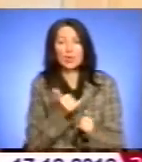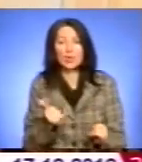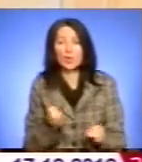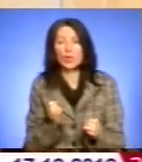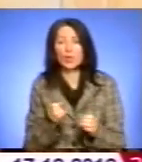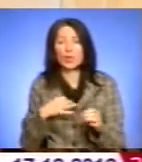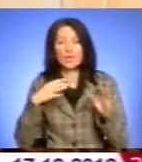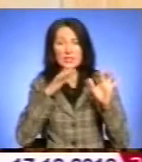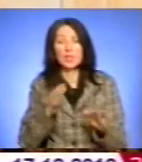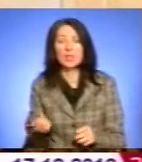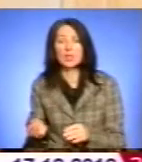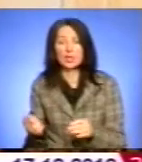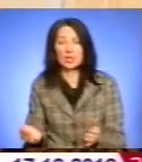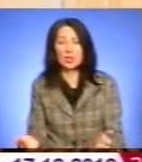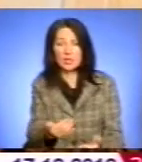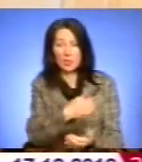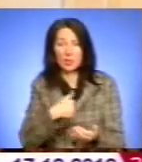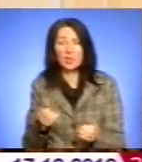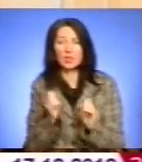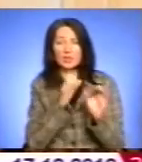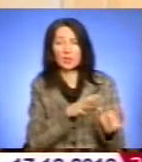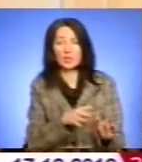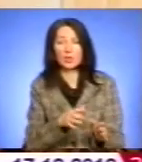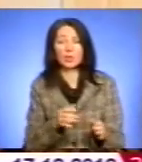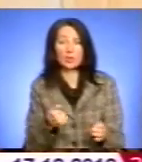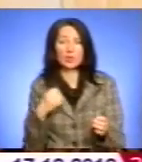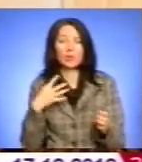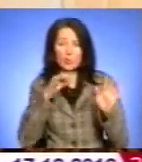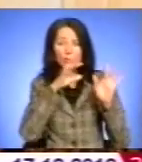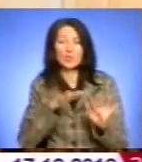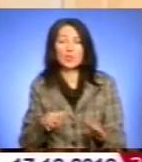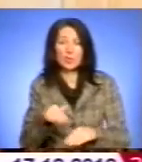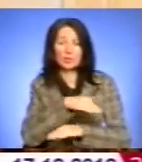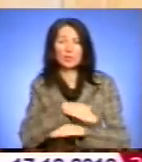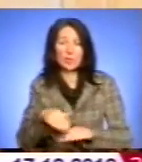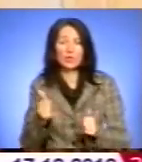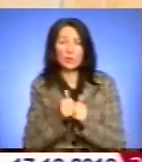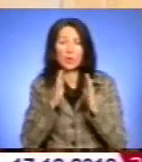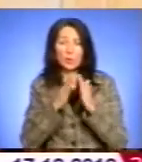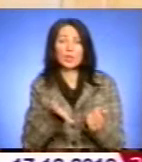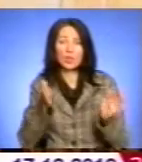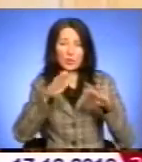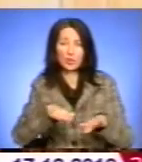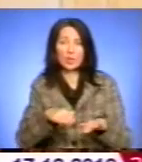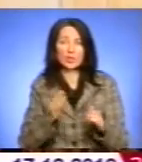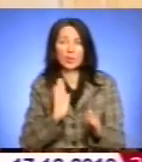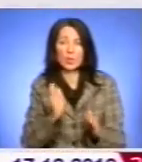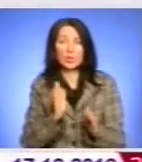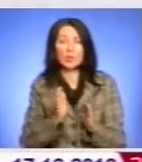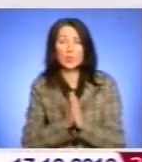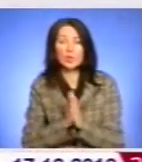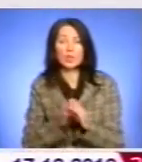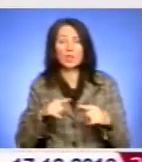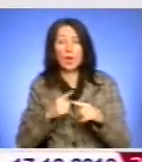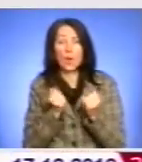вони зараз просто складуються в дворі. То там ми будемо просити, щоб допомогли техніку і зібрали цей сніг, тому що іншого виходу в нього немає.